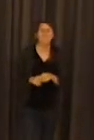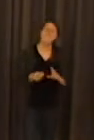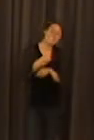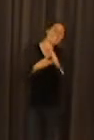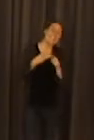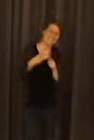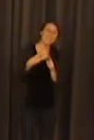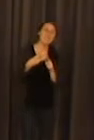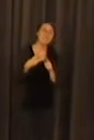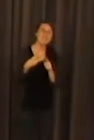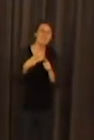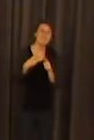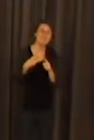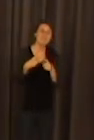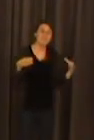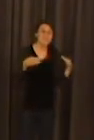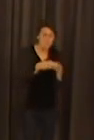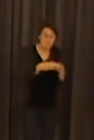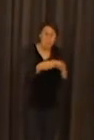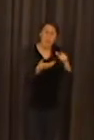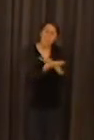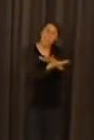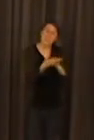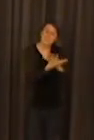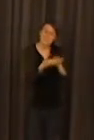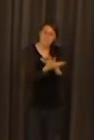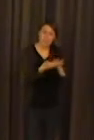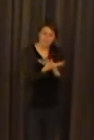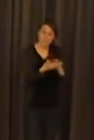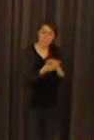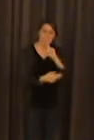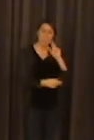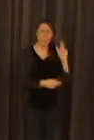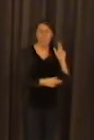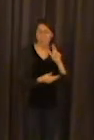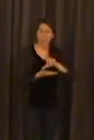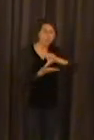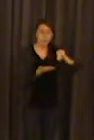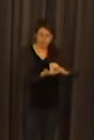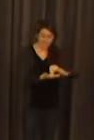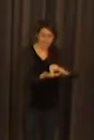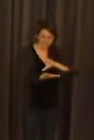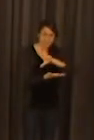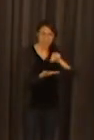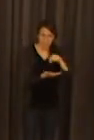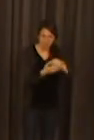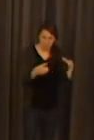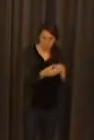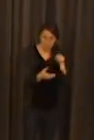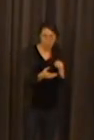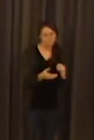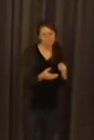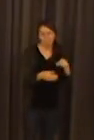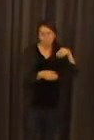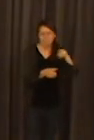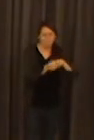agrair és el grup de llengua de signes Actua de la Universitat Pompeu Fabra, perquè és una gent, això ho puc